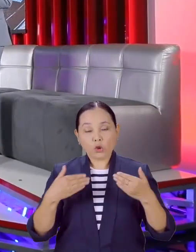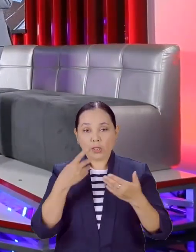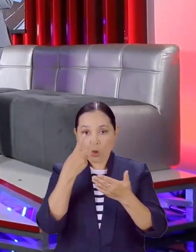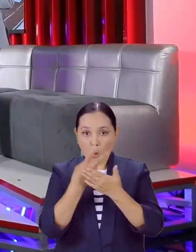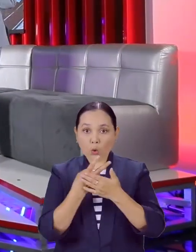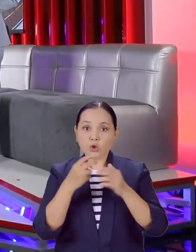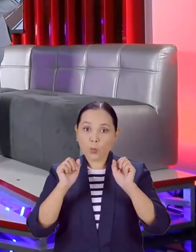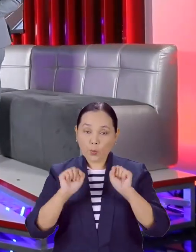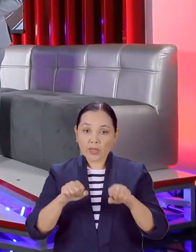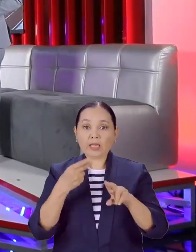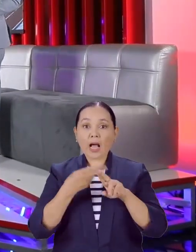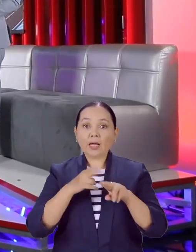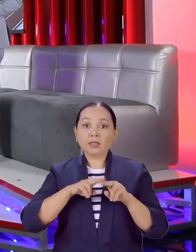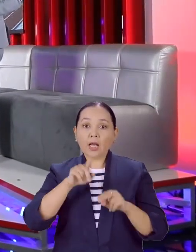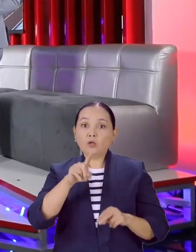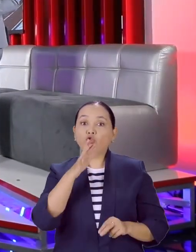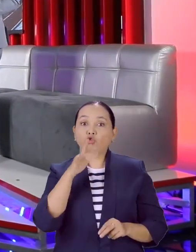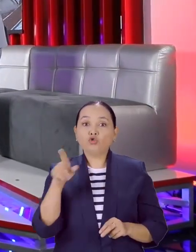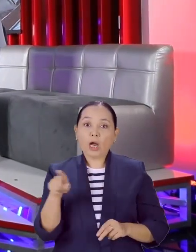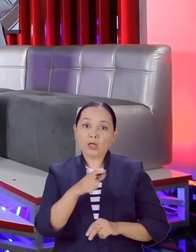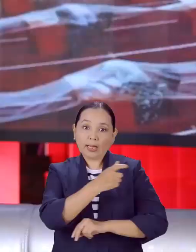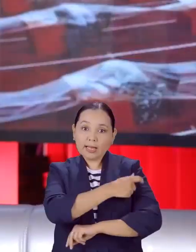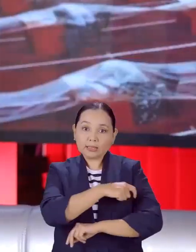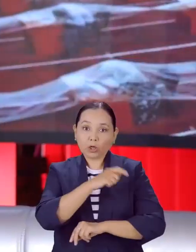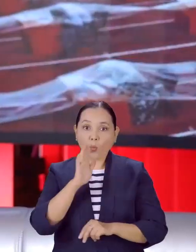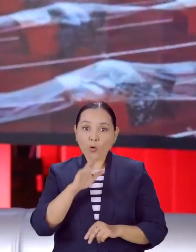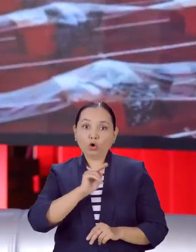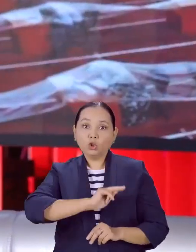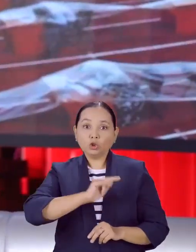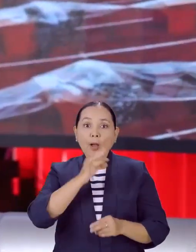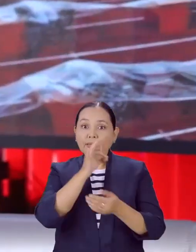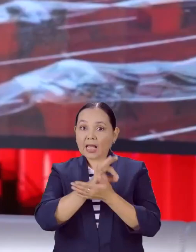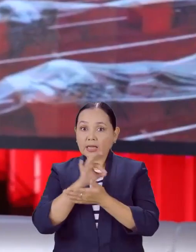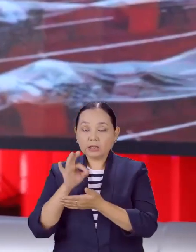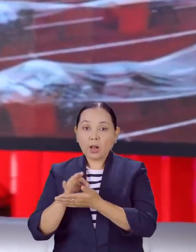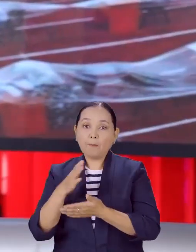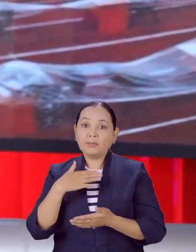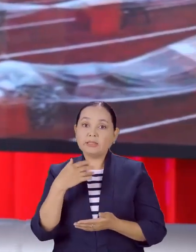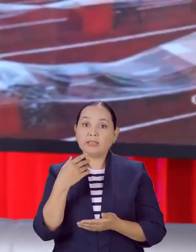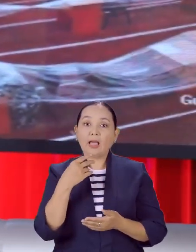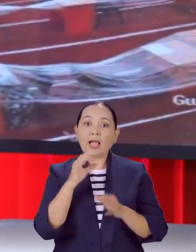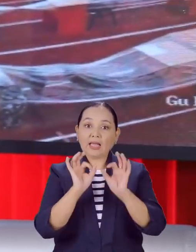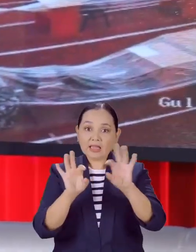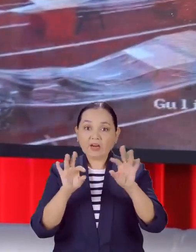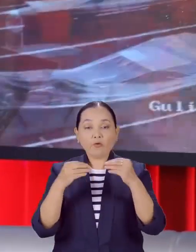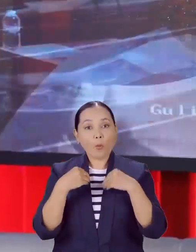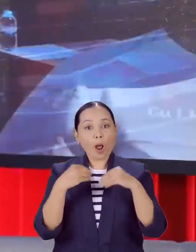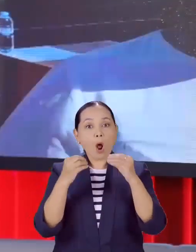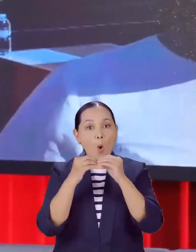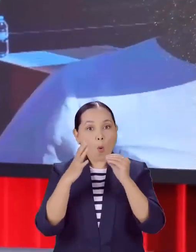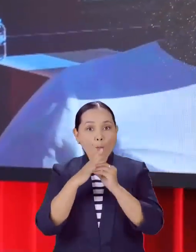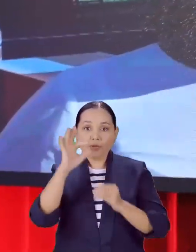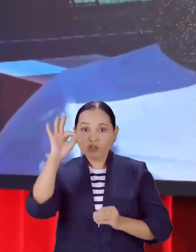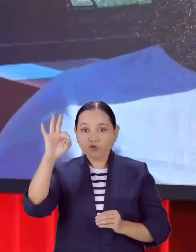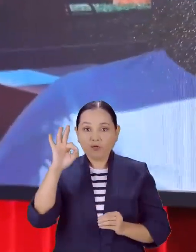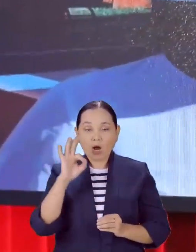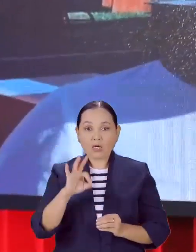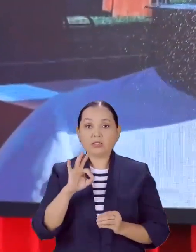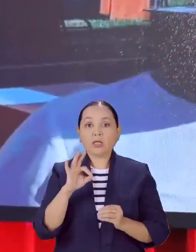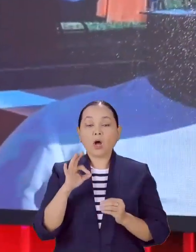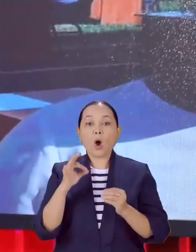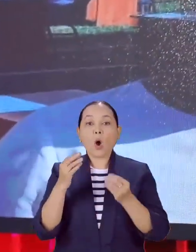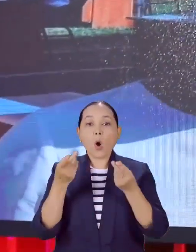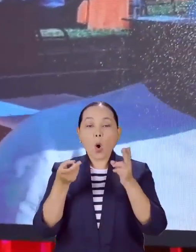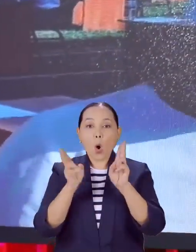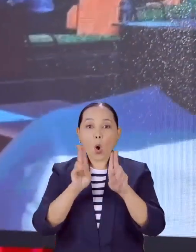ko'rish mumkin. Ana shu joyda nazoratchi bo'lib ishlayotgan mas'ullardan biri bizga intervyu berdi. 15% abituriyent qolgan